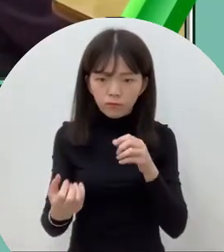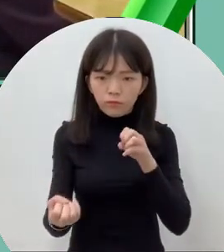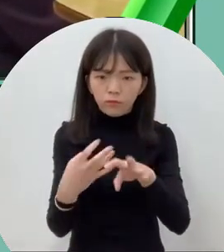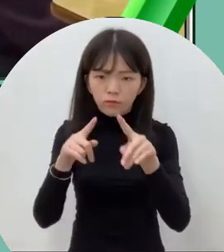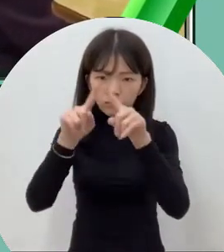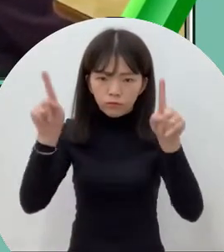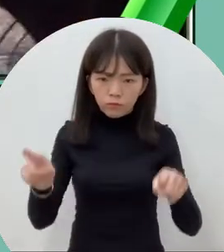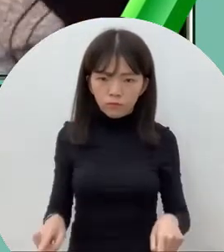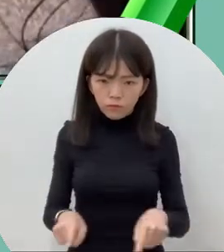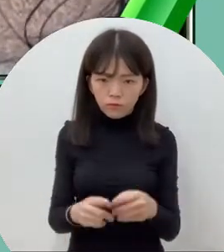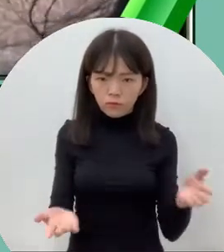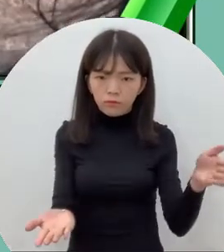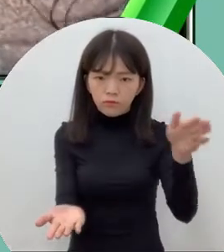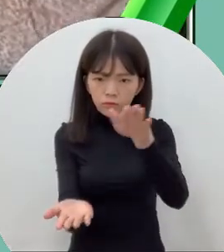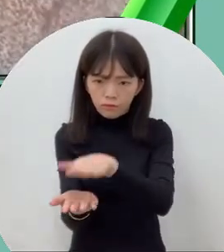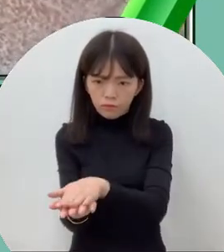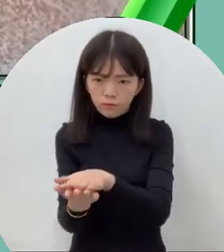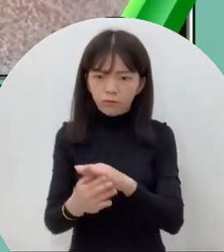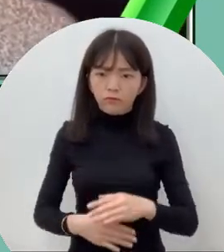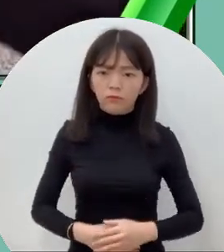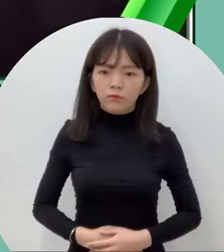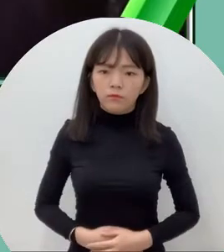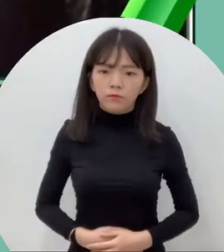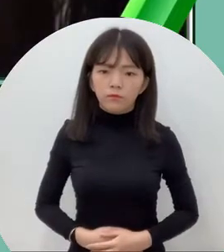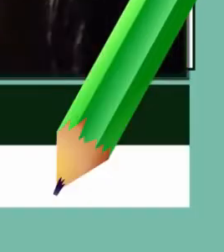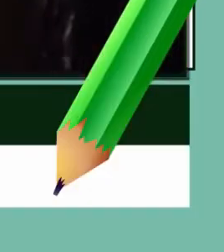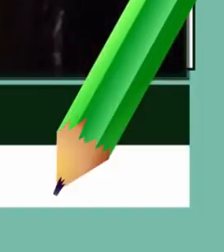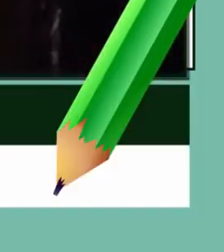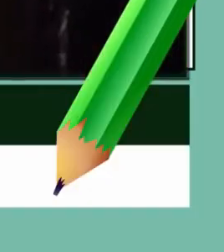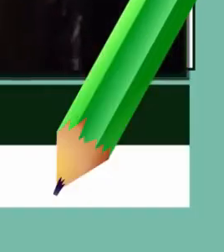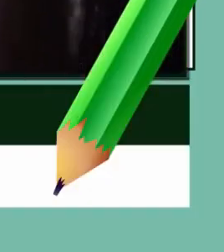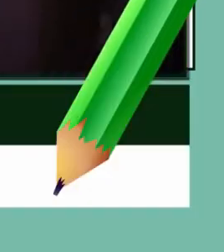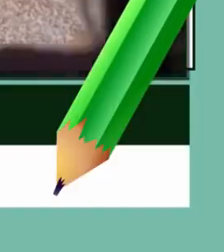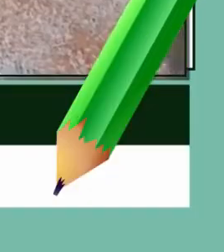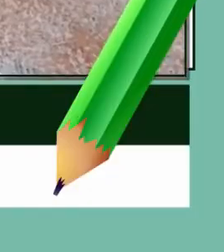문제가 보이지 않도록 답안지를 문제지 위에 올려놓습니다.